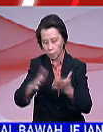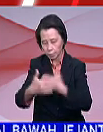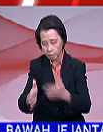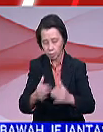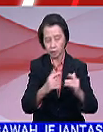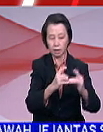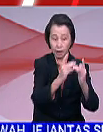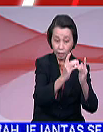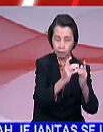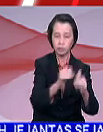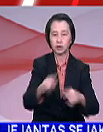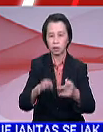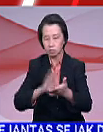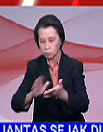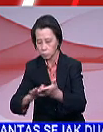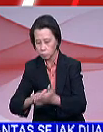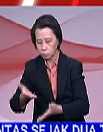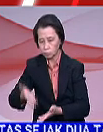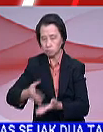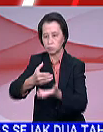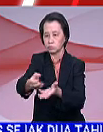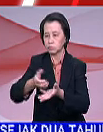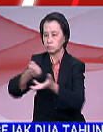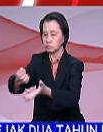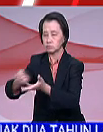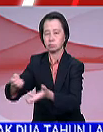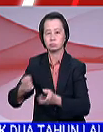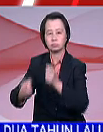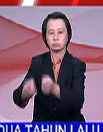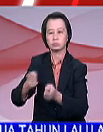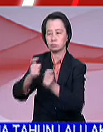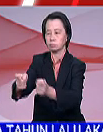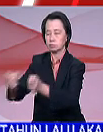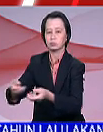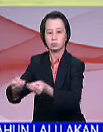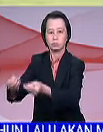membantu proses penerimaan barangan sumbangan ke PKRC tersebut.